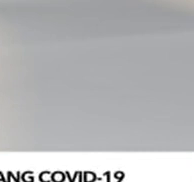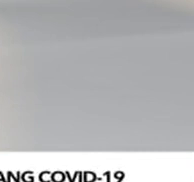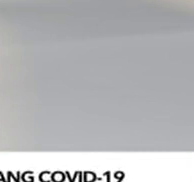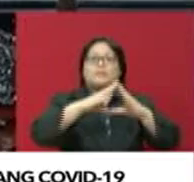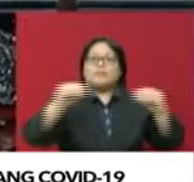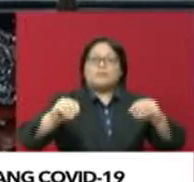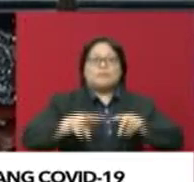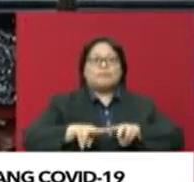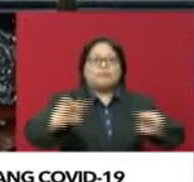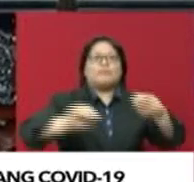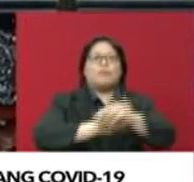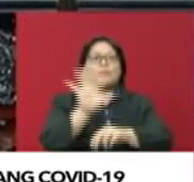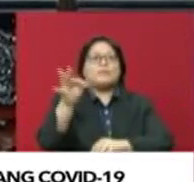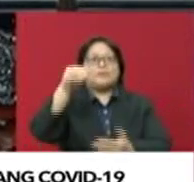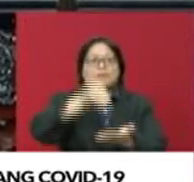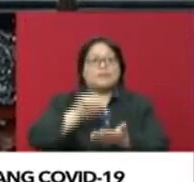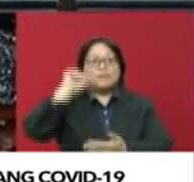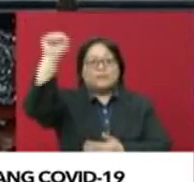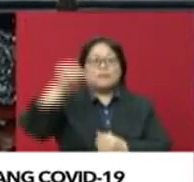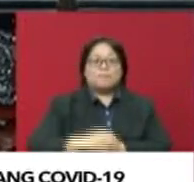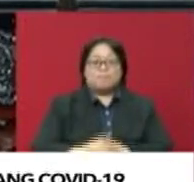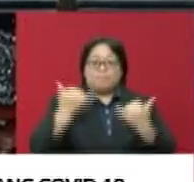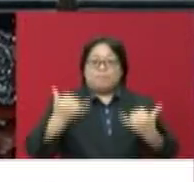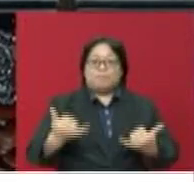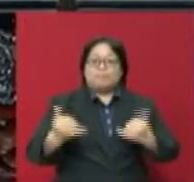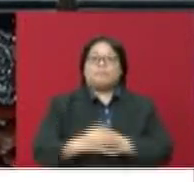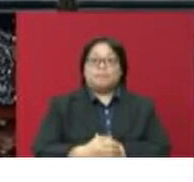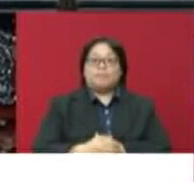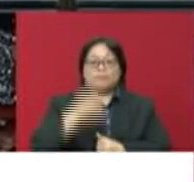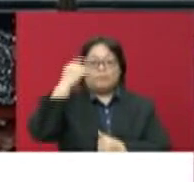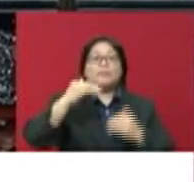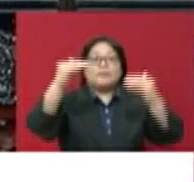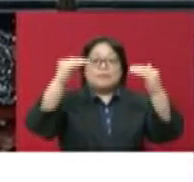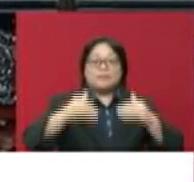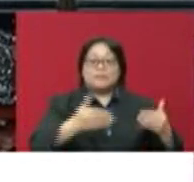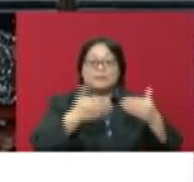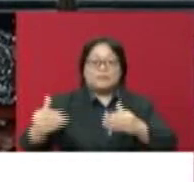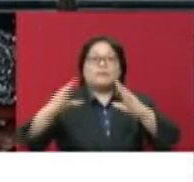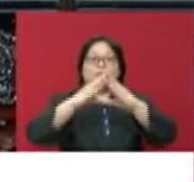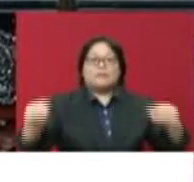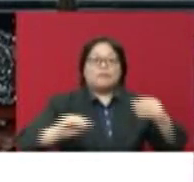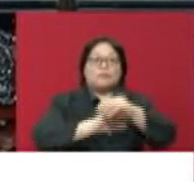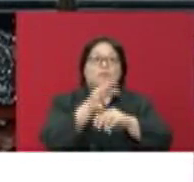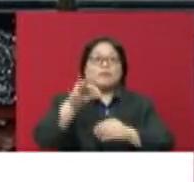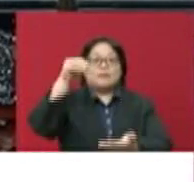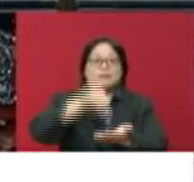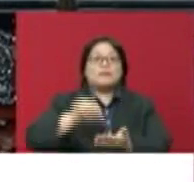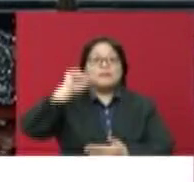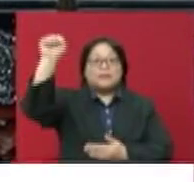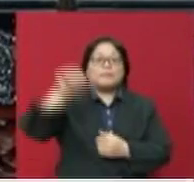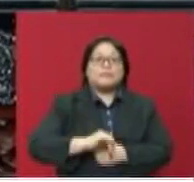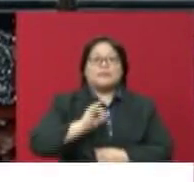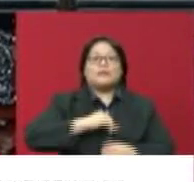banget Hai pada hari ini sebagai langkah susulan memerangi korupsi 19 negeri Sabah